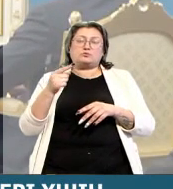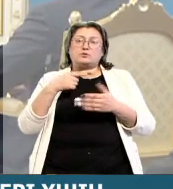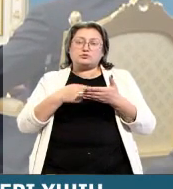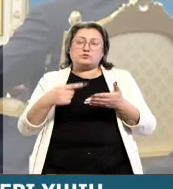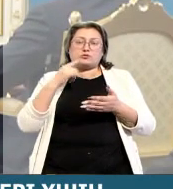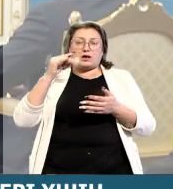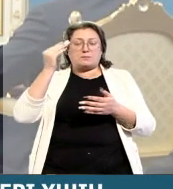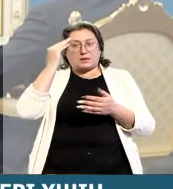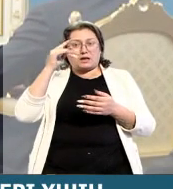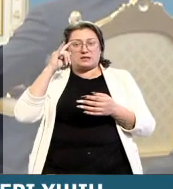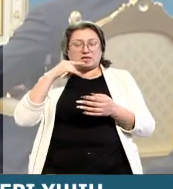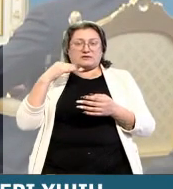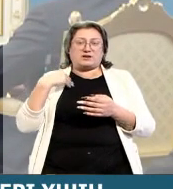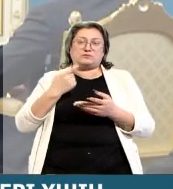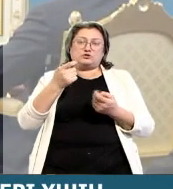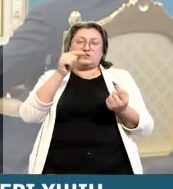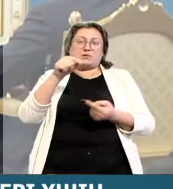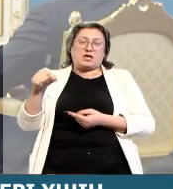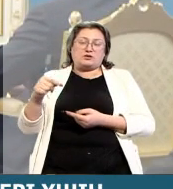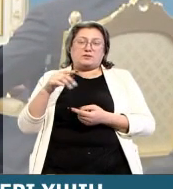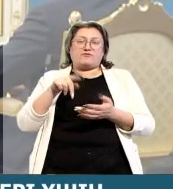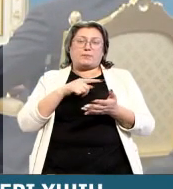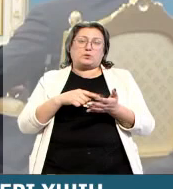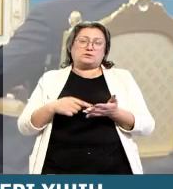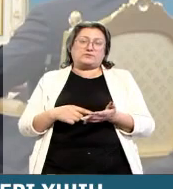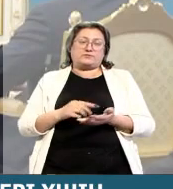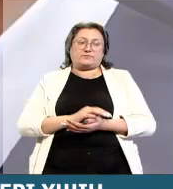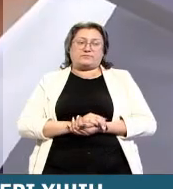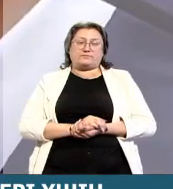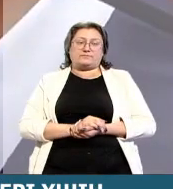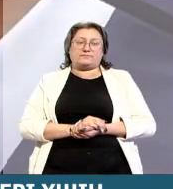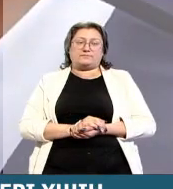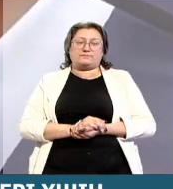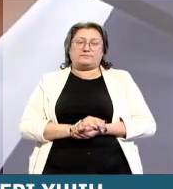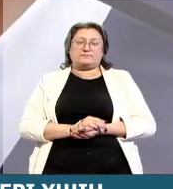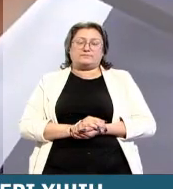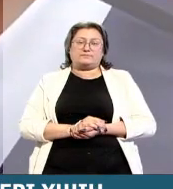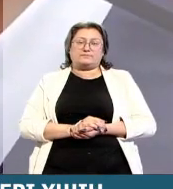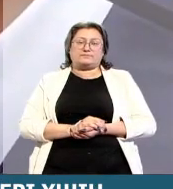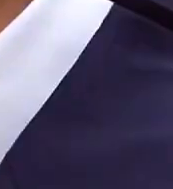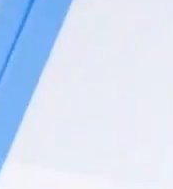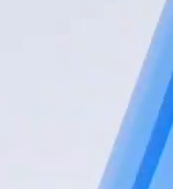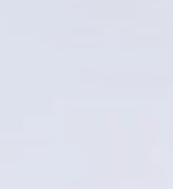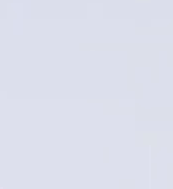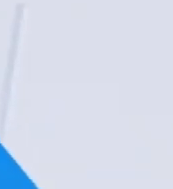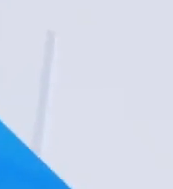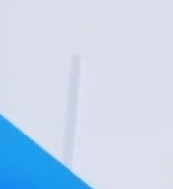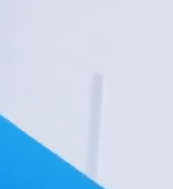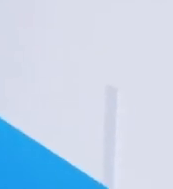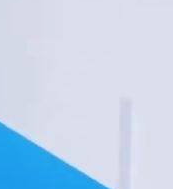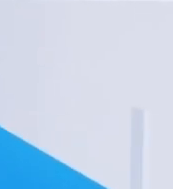өтті. Сондай-ақ Қазақстан мен Францияның ұстанымдары көптеген мәселелерде сәйкес келетініне назар аударды.